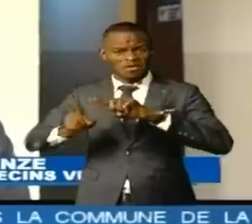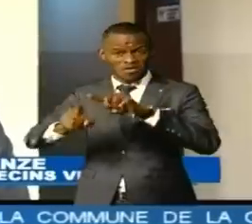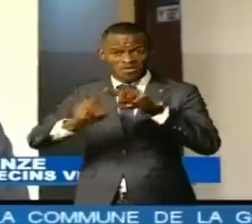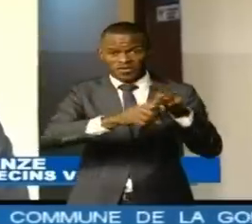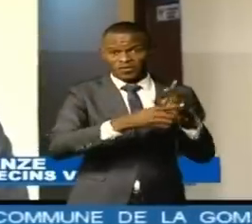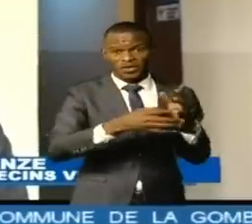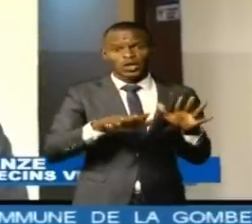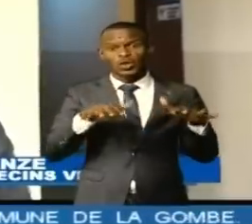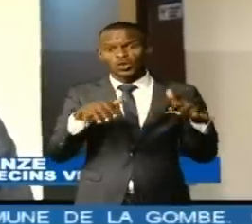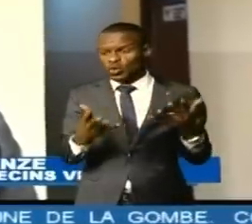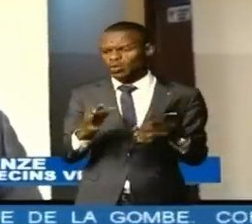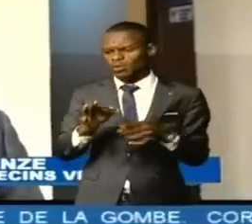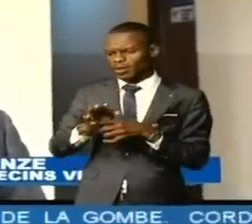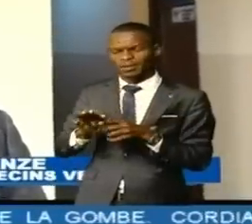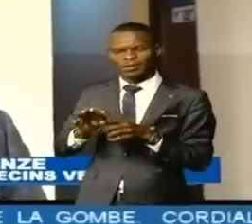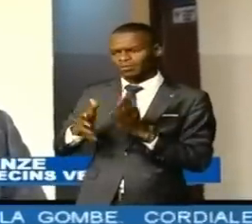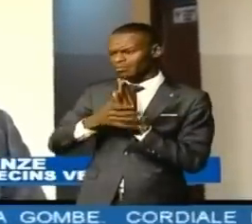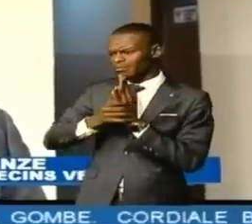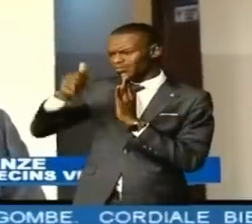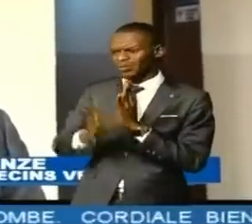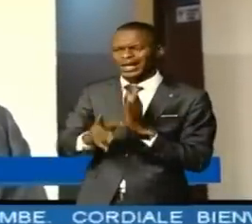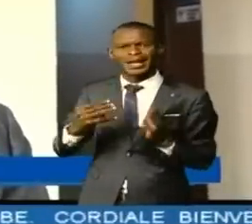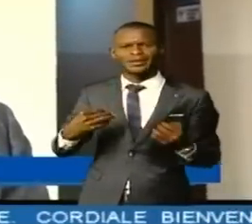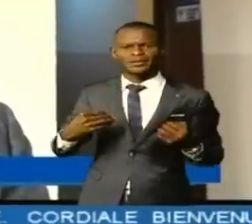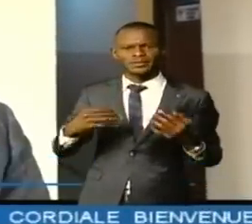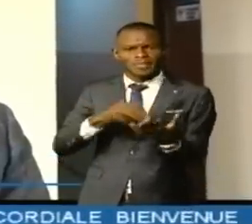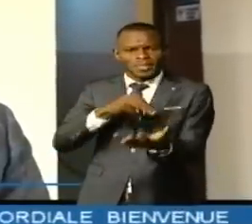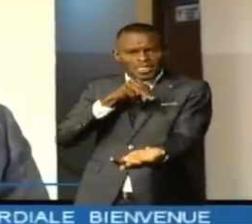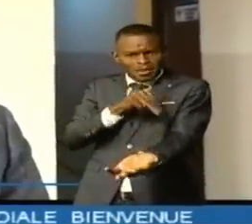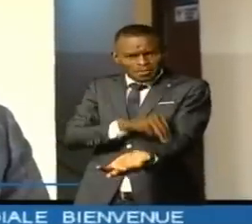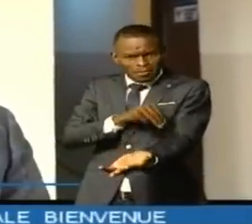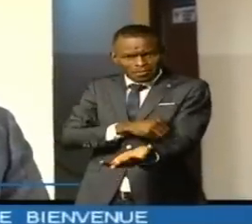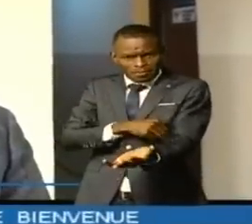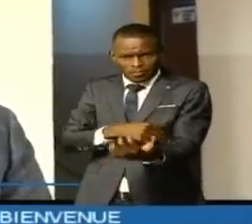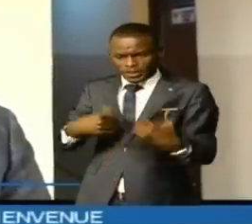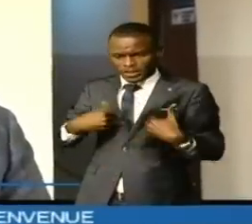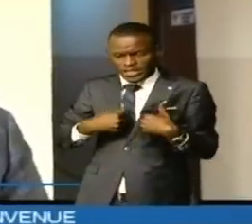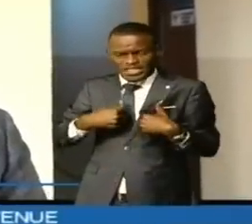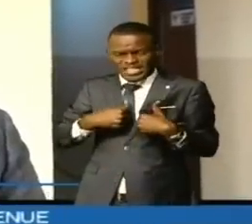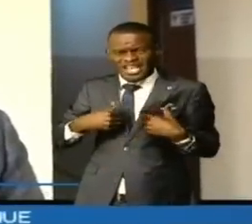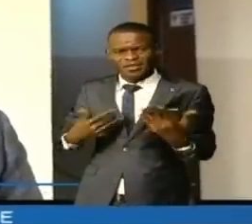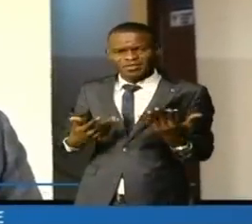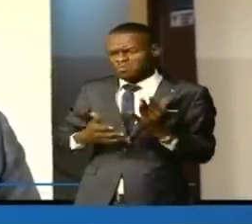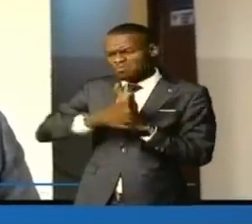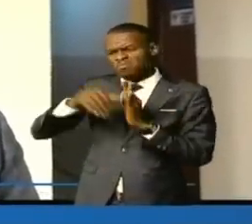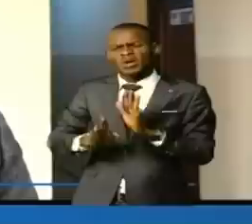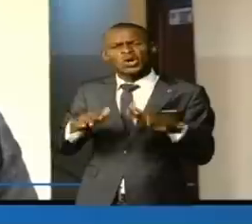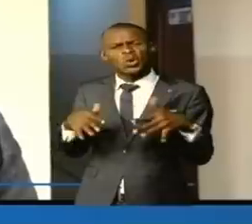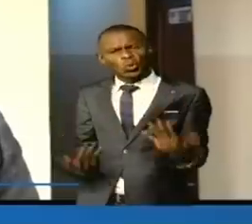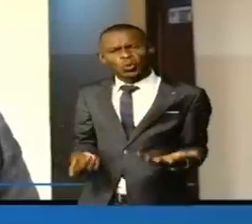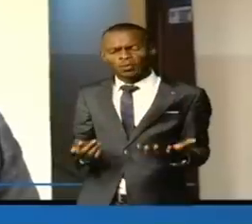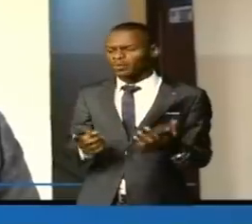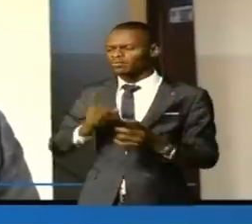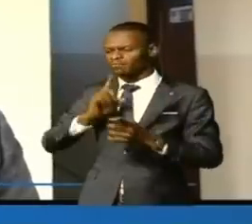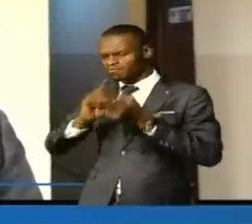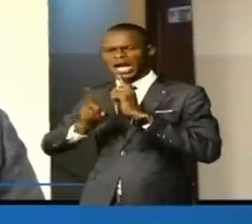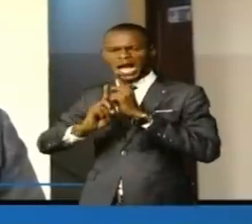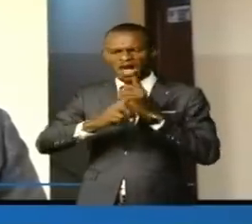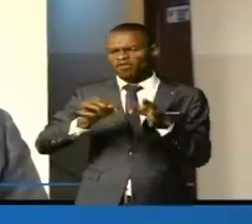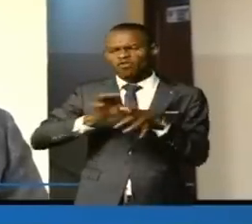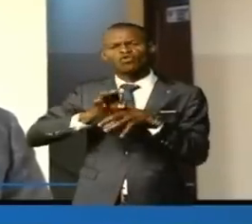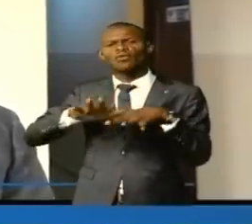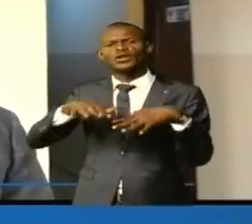avons arrêté un certain nombre de résolutions pour voir comment il faut collaborer avec le ministère de l'Enseignement supérieur